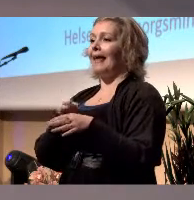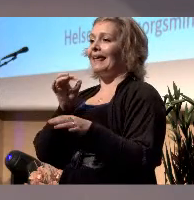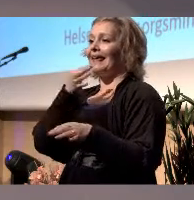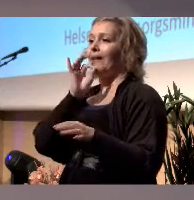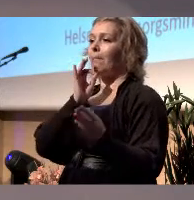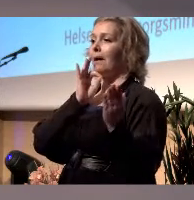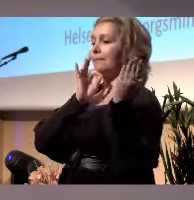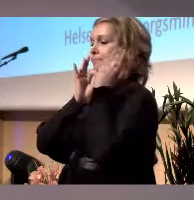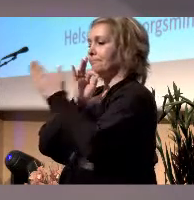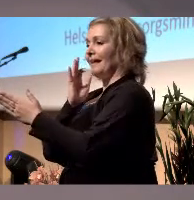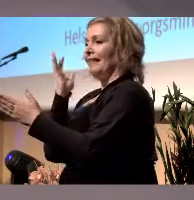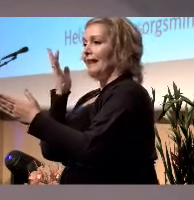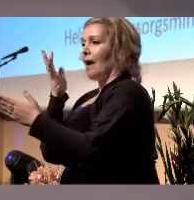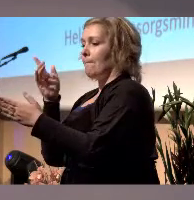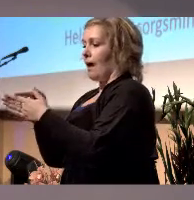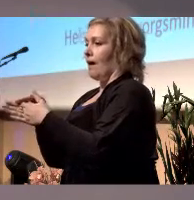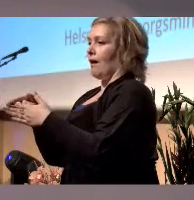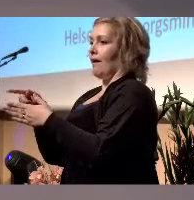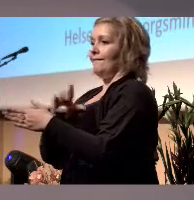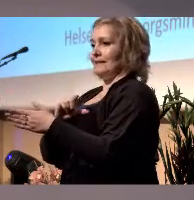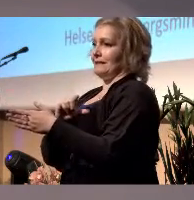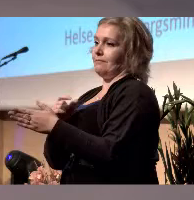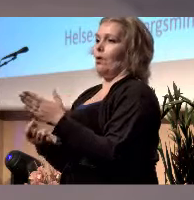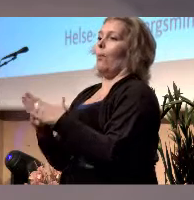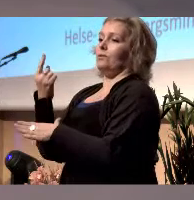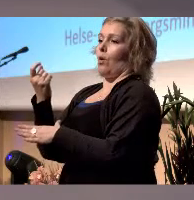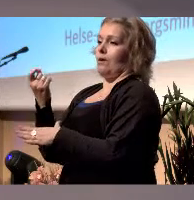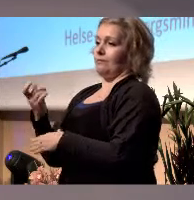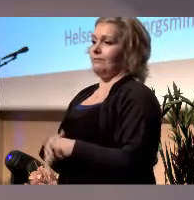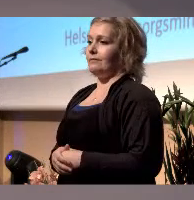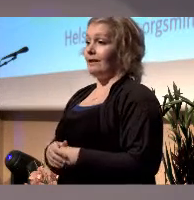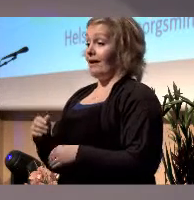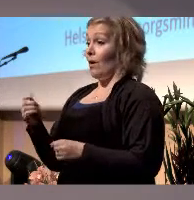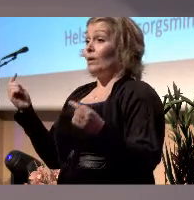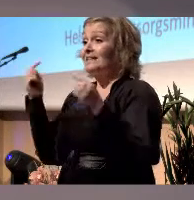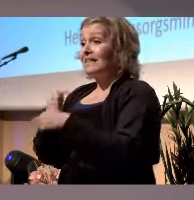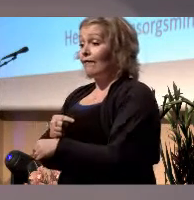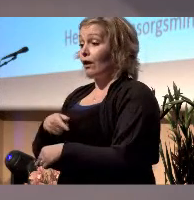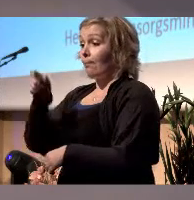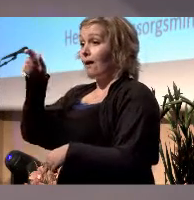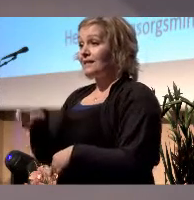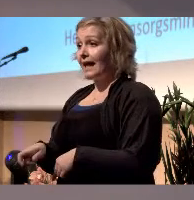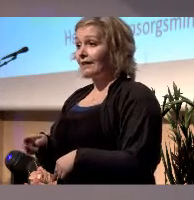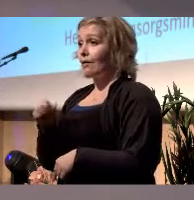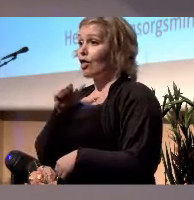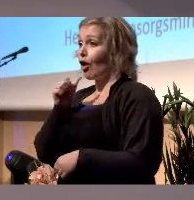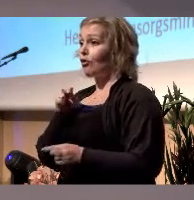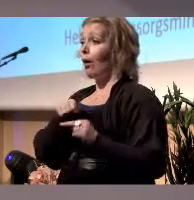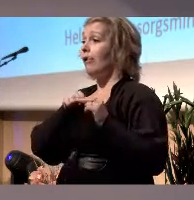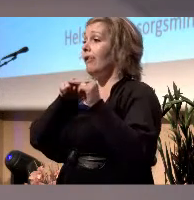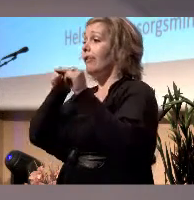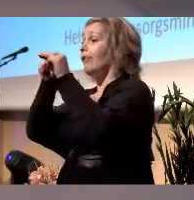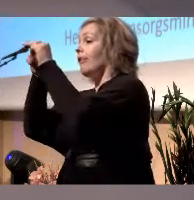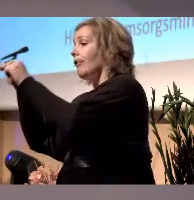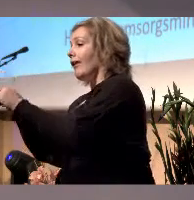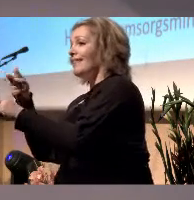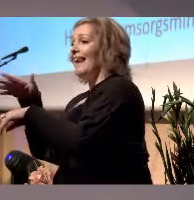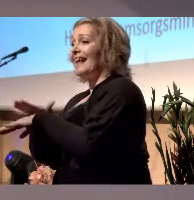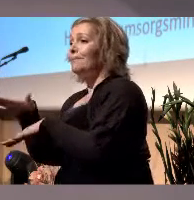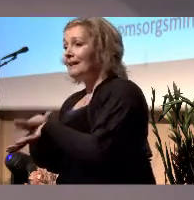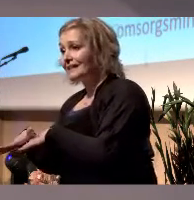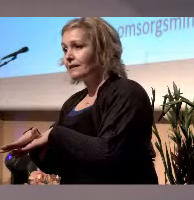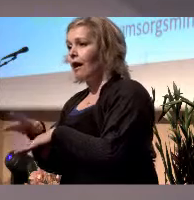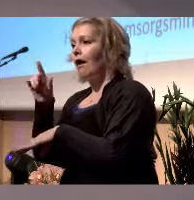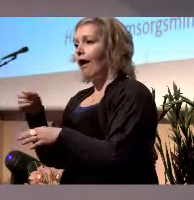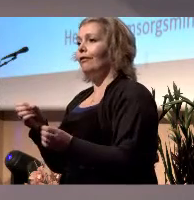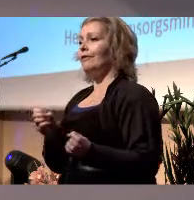i traumerommet når behovet oppstår. I stedet for at pasienten må reise dit ekspertisene,